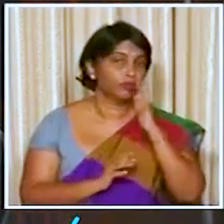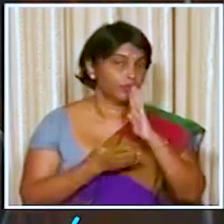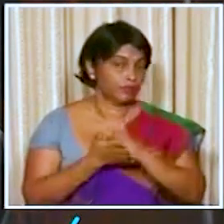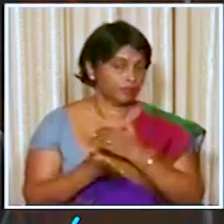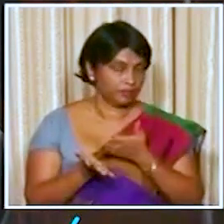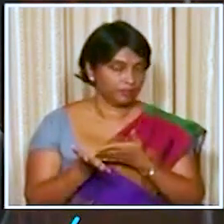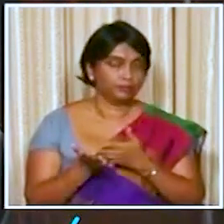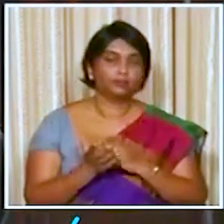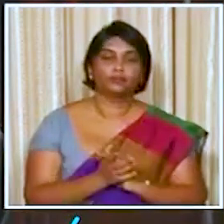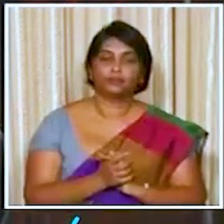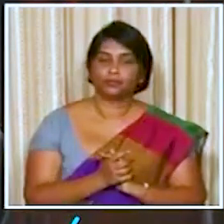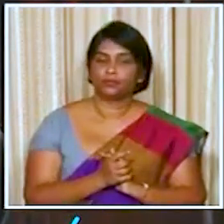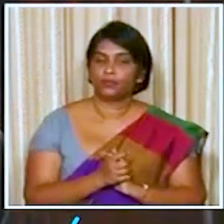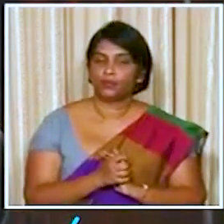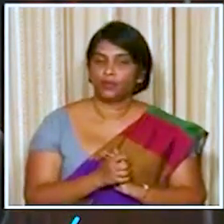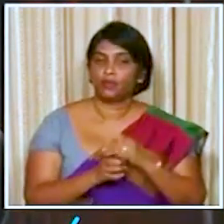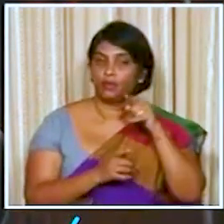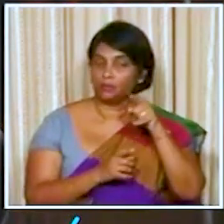पत्ला जंगम दुराथन